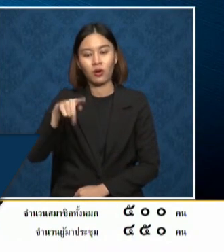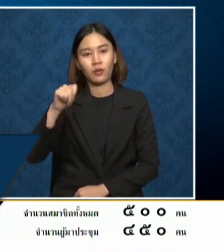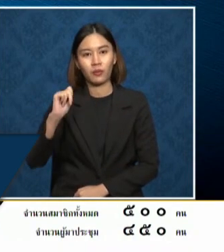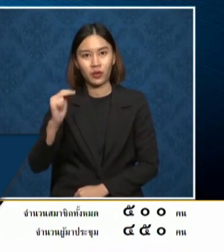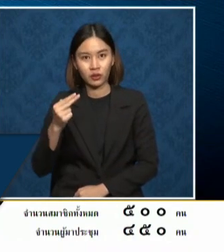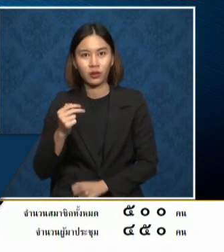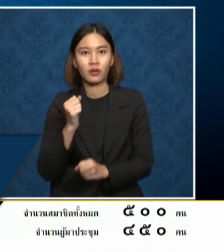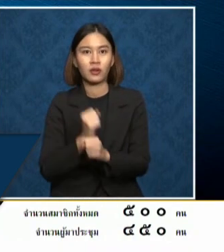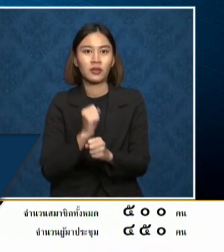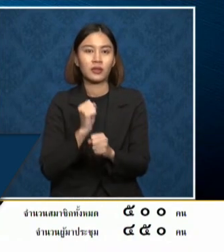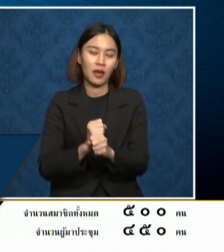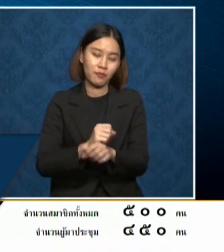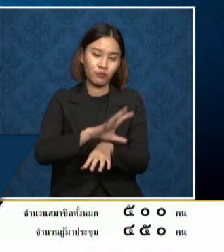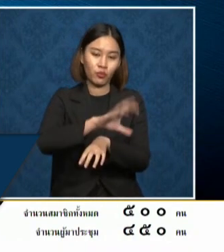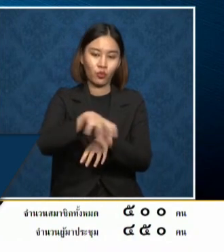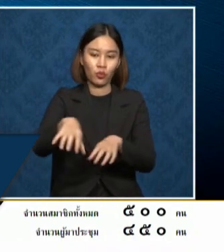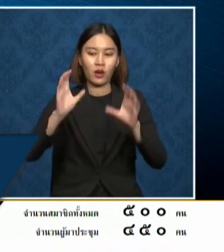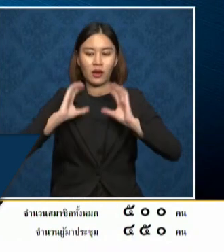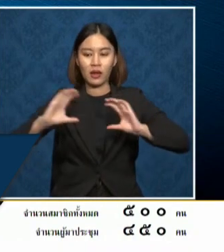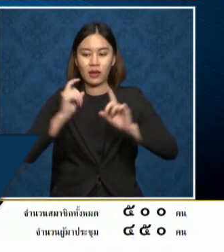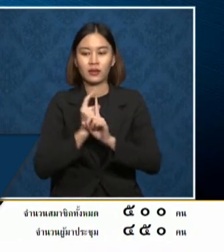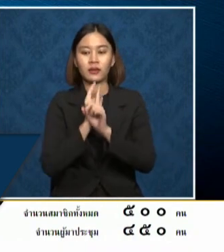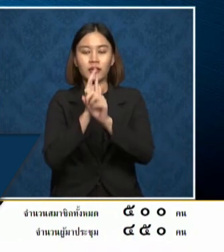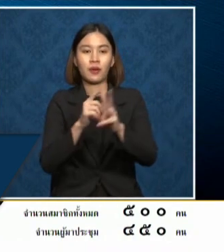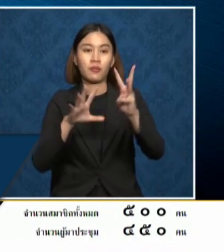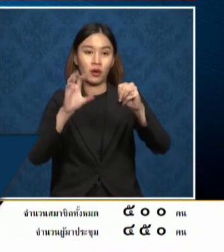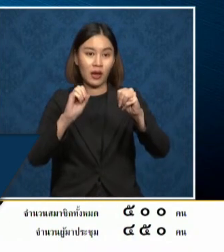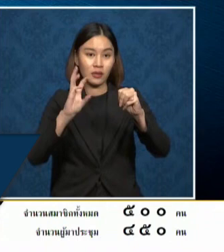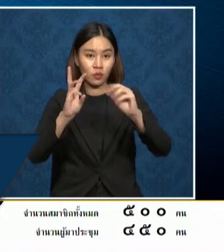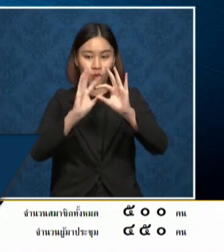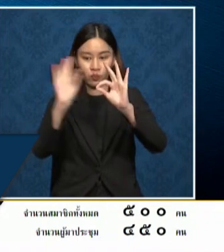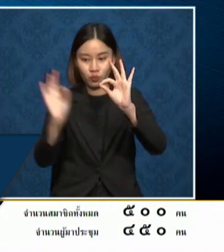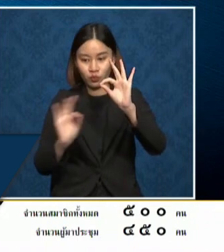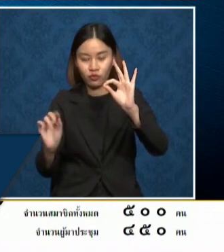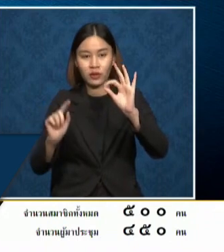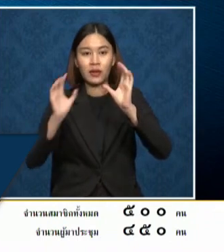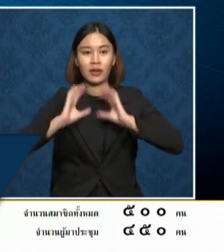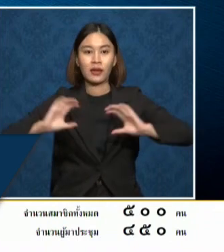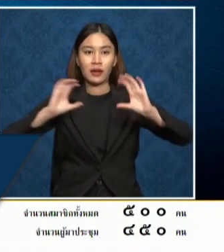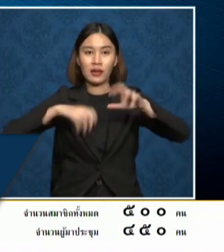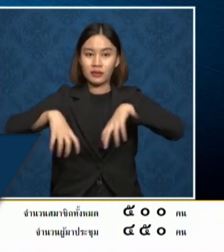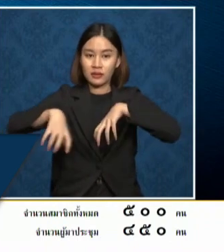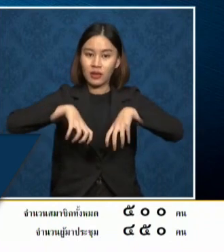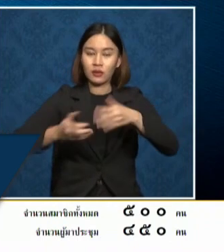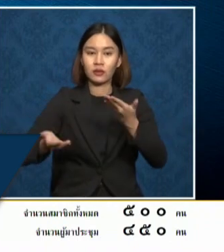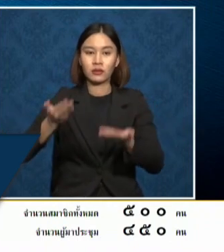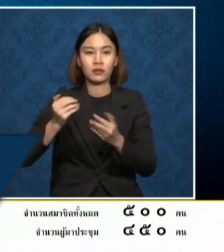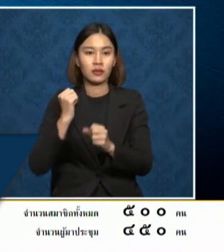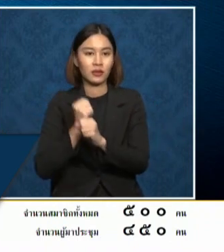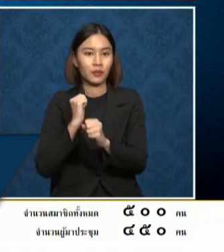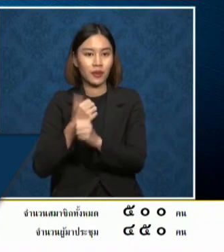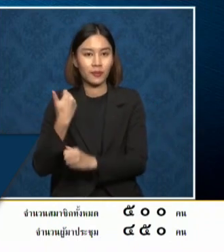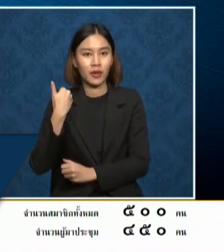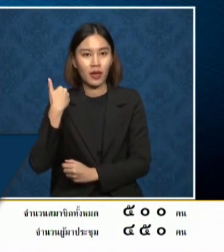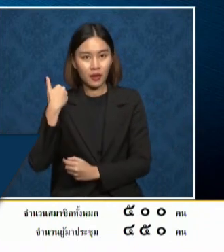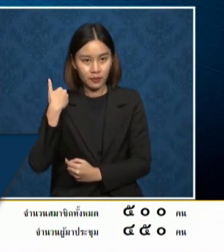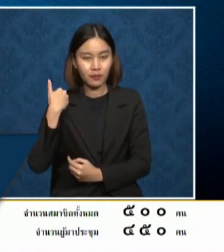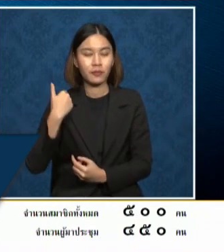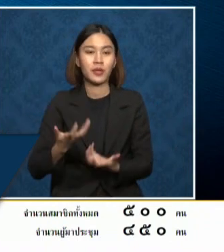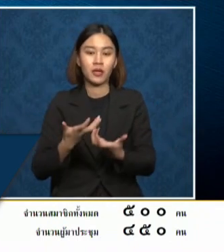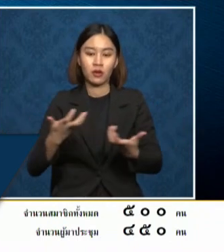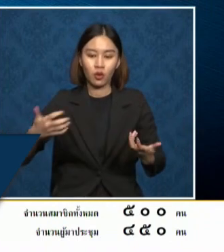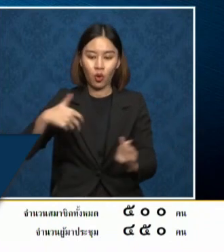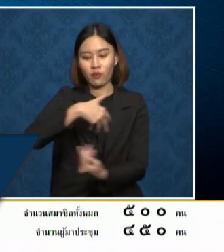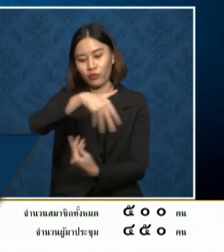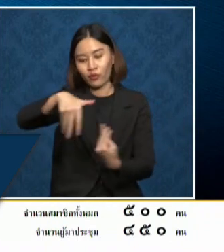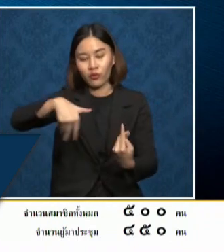ซึ่งหน่วยงานของรัฐตามมามารา 56ที่บัญญัติไว้ว่ารัฐต้องจัดหรือดำเนินการให้มีสาธารณูปโภคขั้น